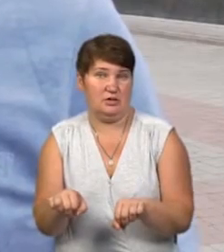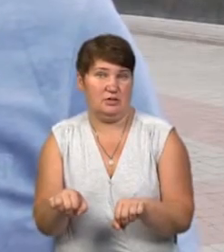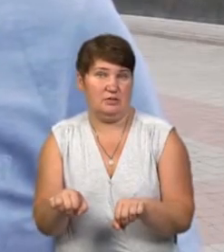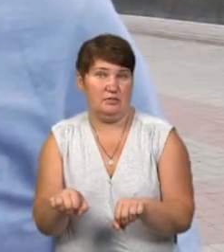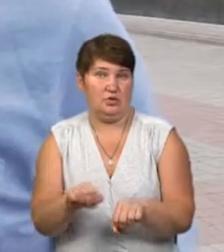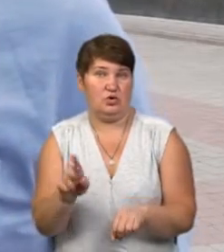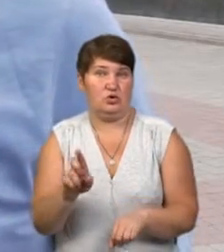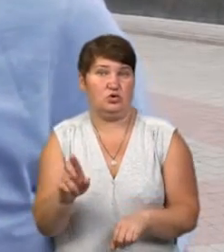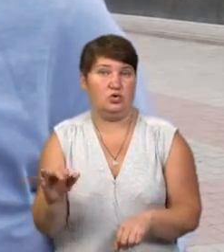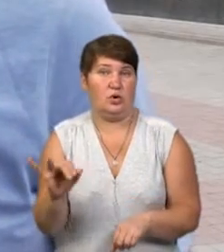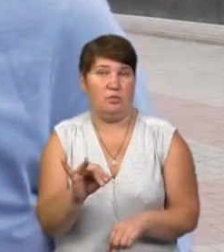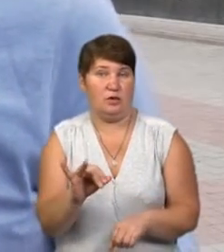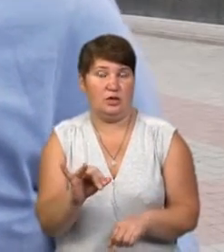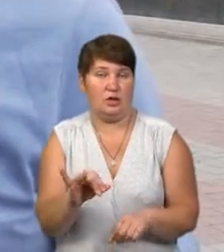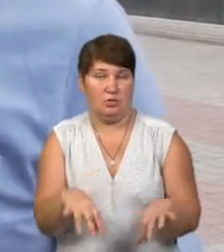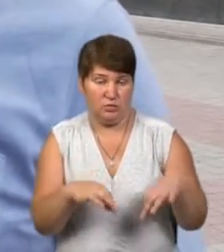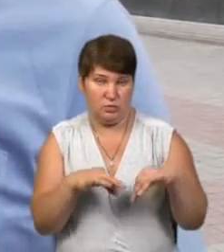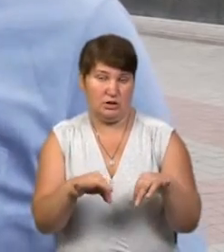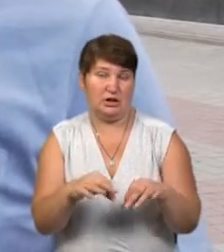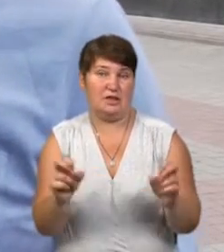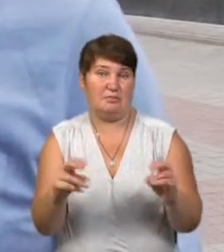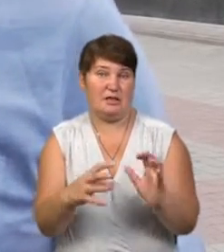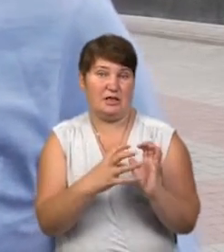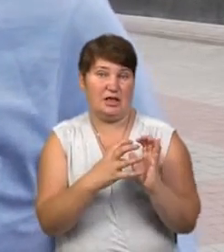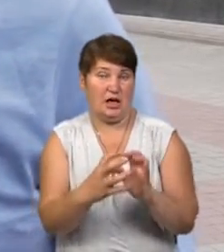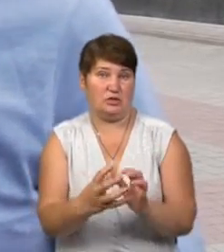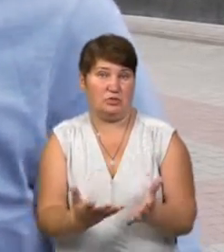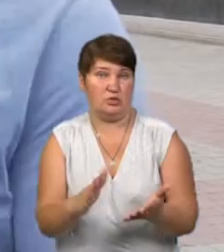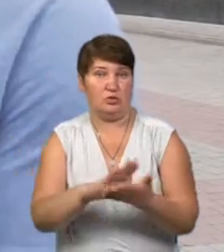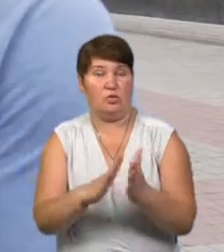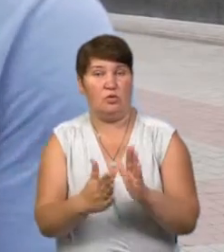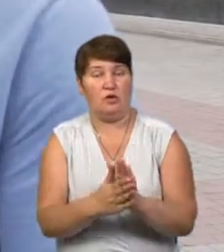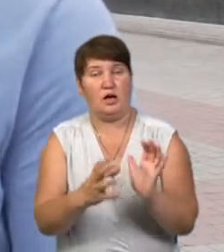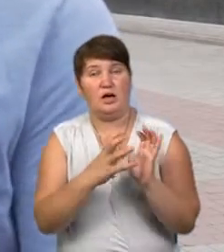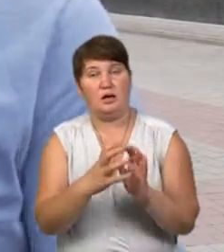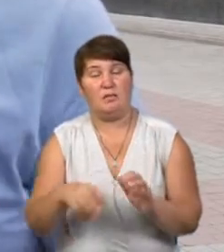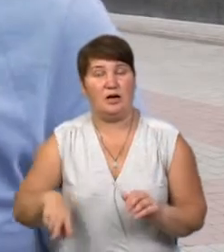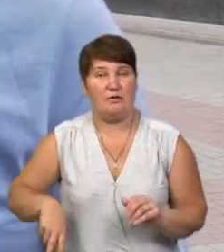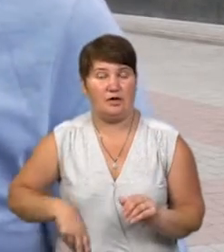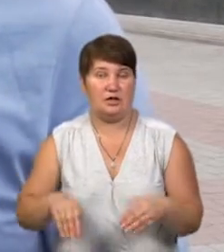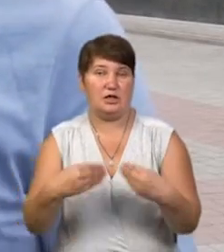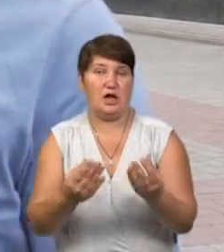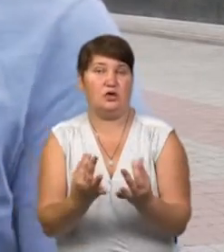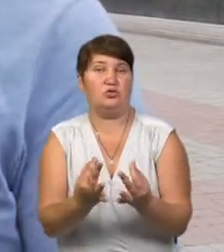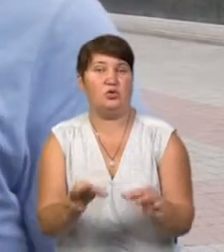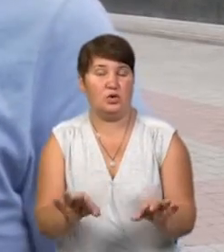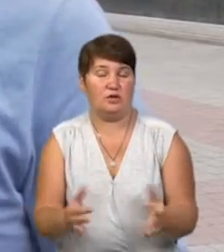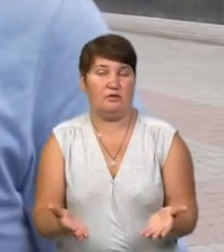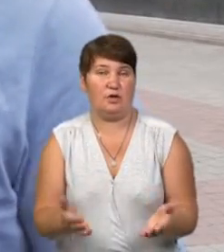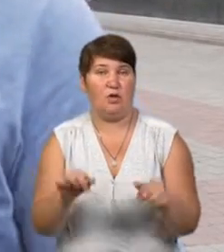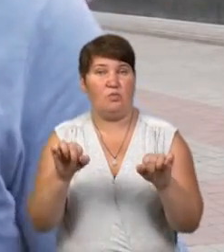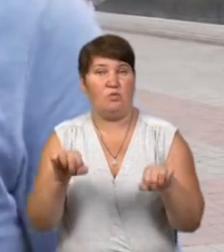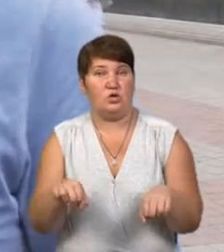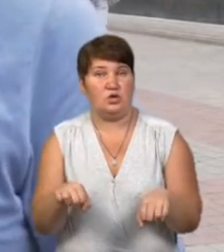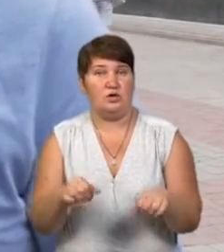щоб пустили спецтранспорт. Чи це домовилися з перевізниками, чи це дали дозвіл перевізникам. Можливо було залучити